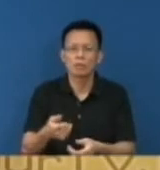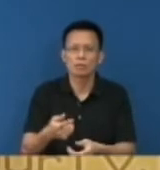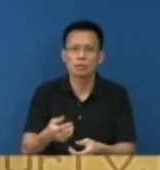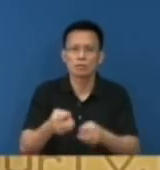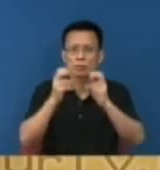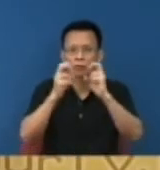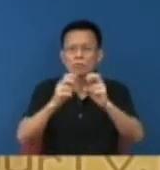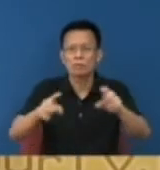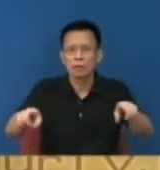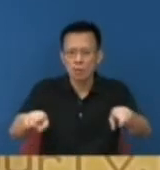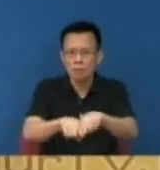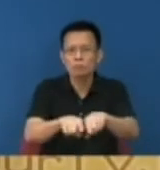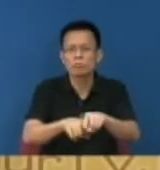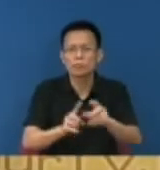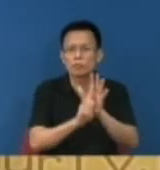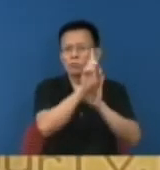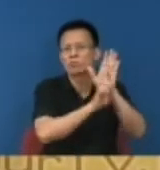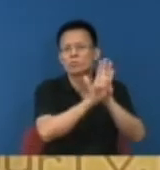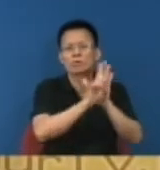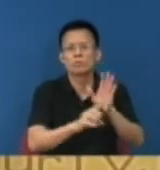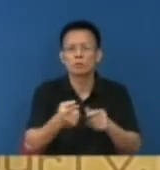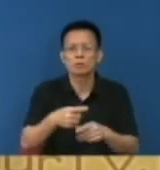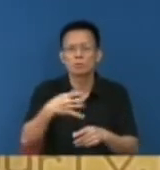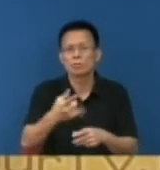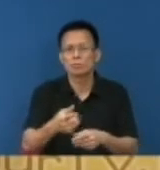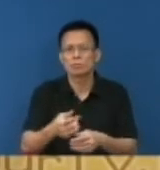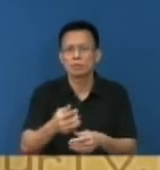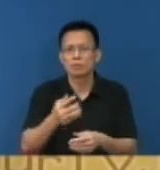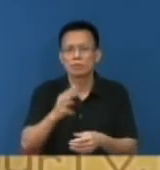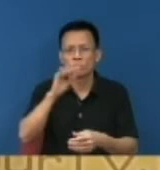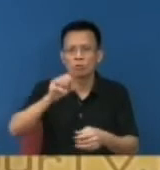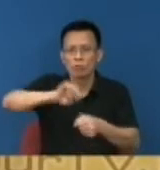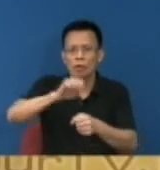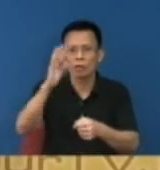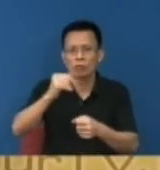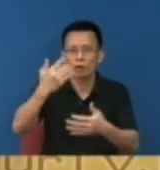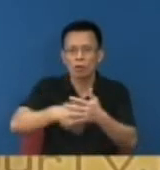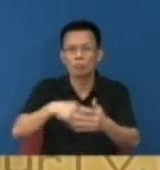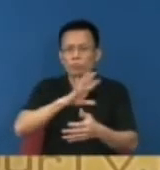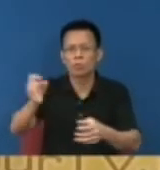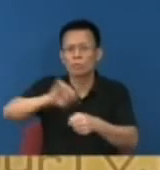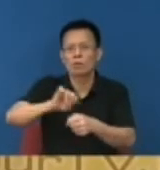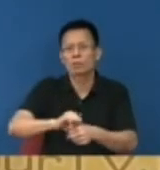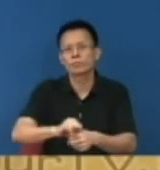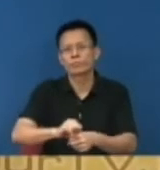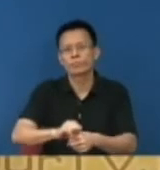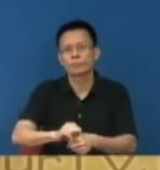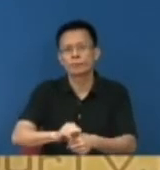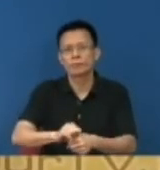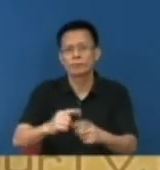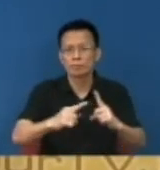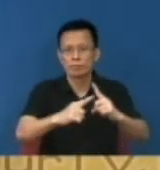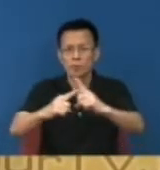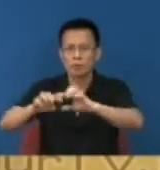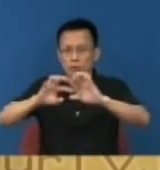併上市，唉，真係可加可減機制，唔好加價。 各位民主黨